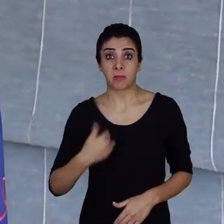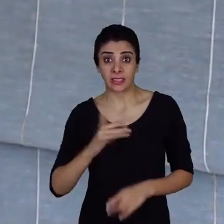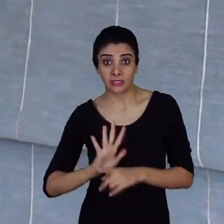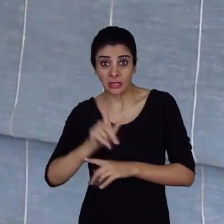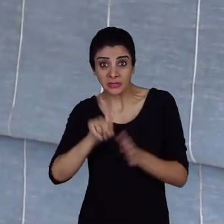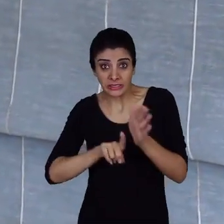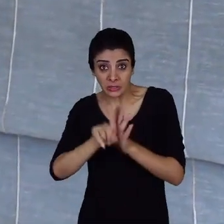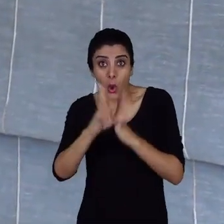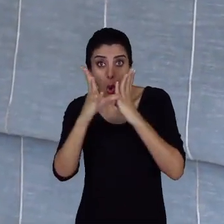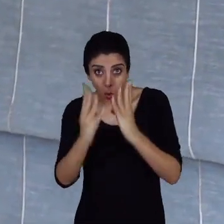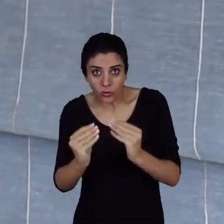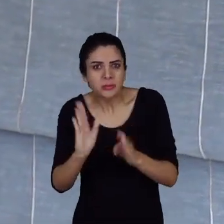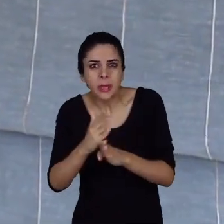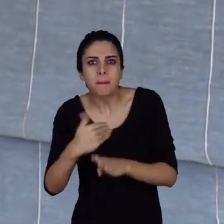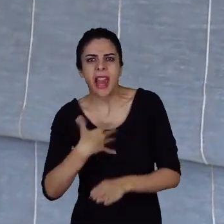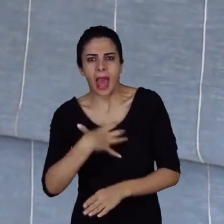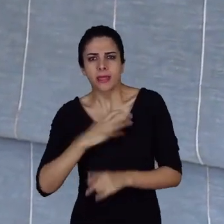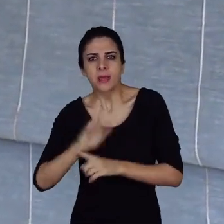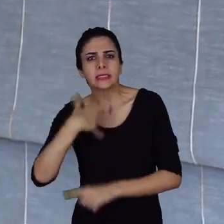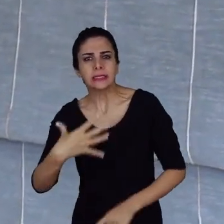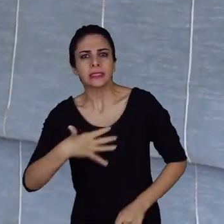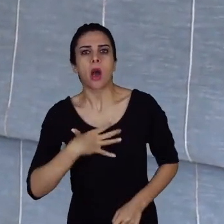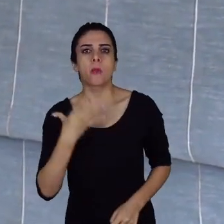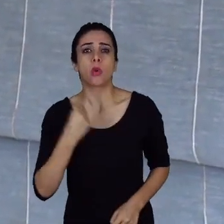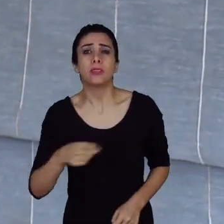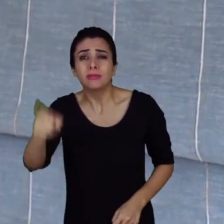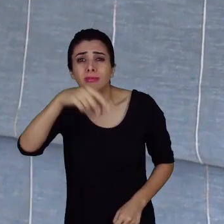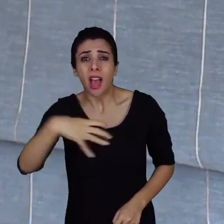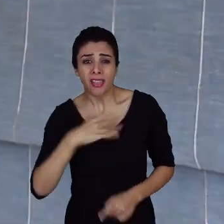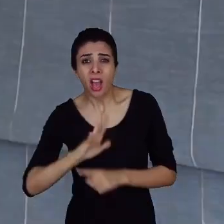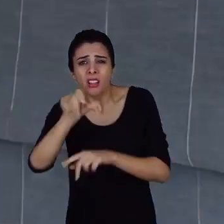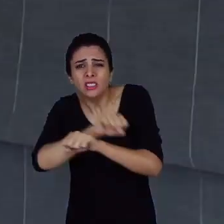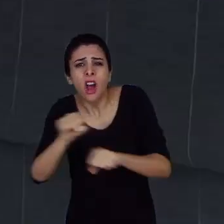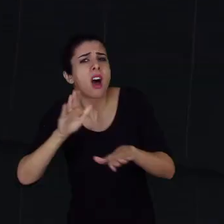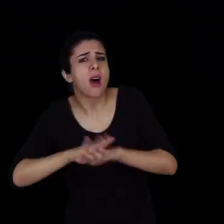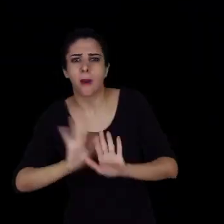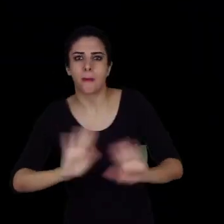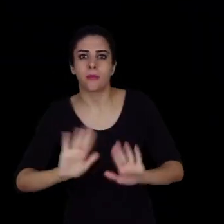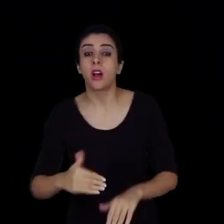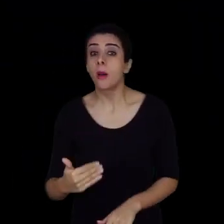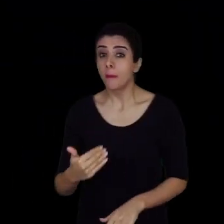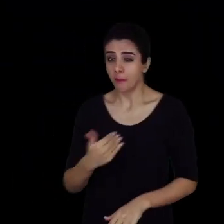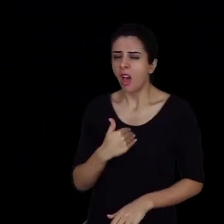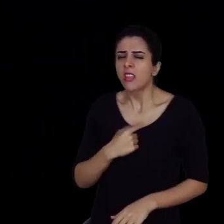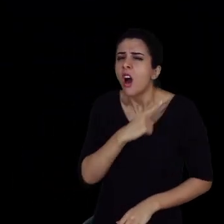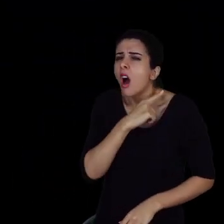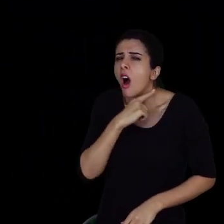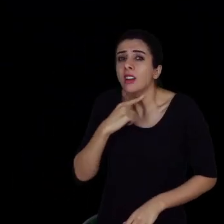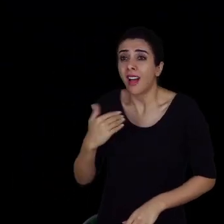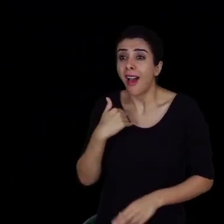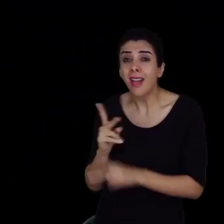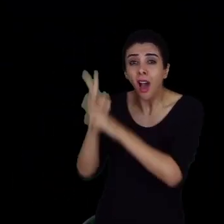Ben bugünlere geldiysem kendi geleceğime sahip çıkarak geldim. Sakın geleceğini karartma. Ben hayatta hiçbir